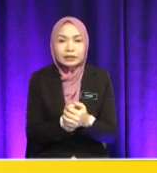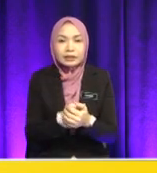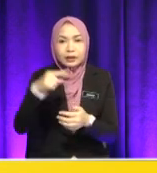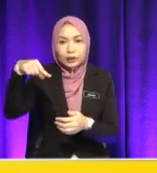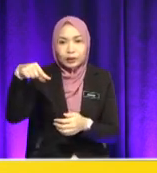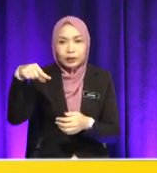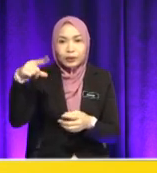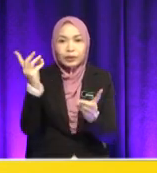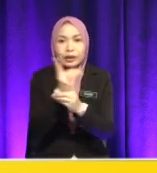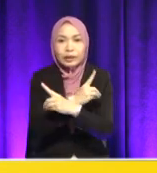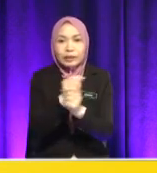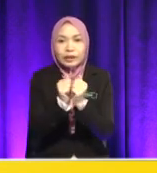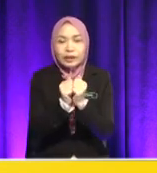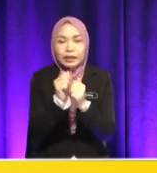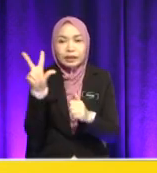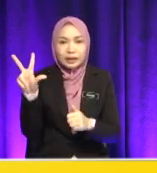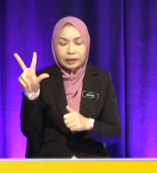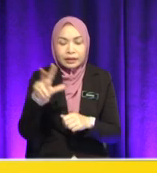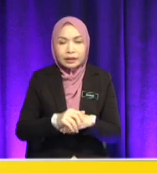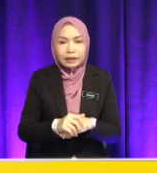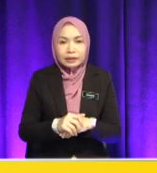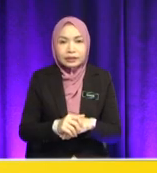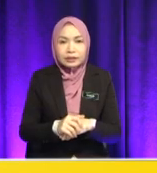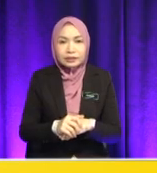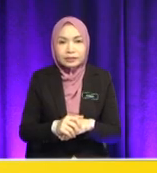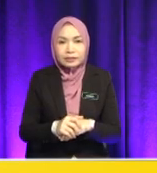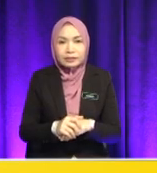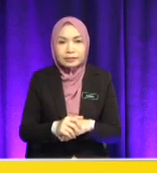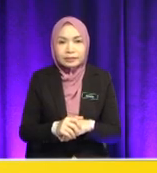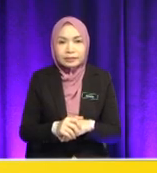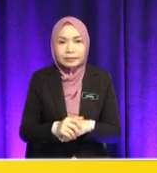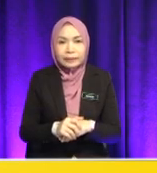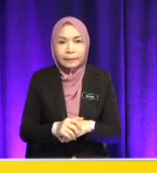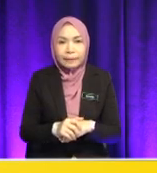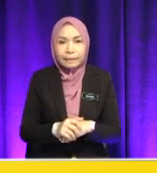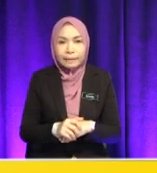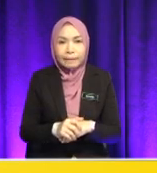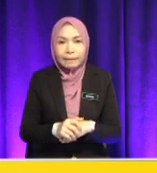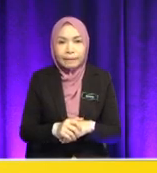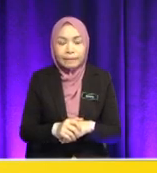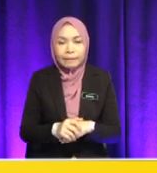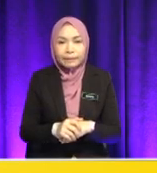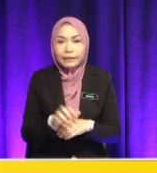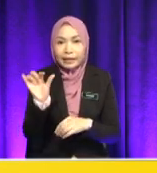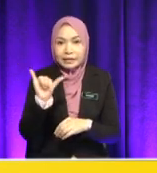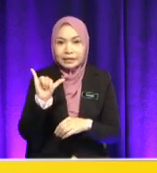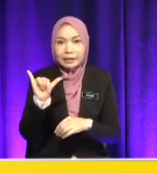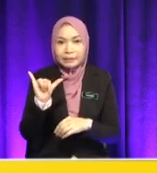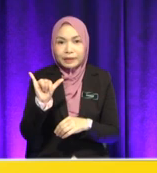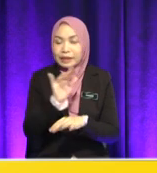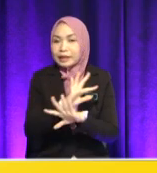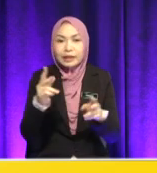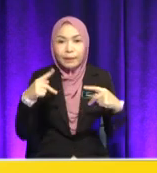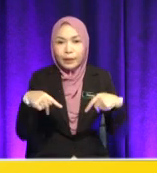di bawah dan Q dan R1 untuk yang di bawah sebelah tepilah Oke Sama juga tidak perlu buat semua ambil